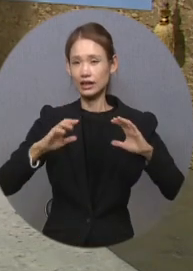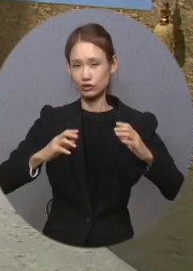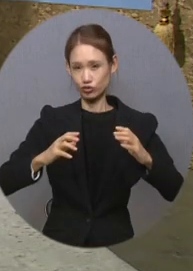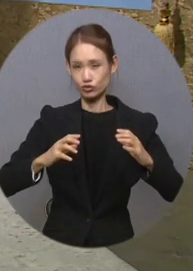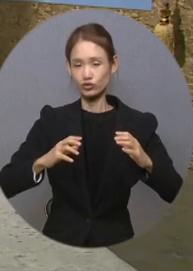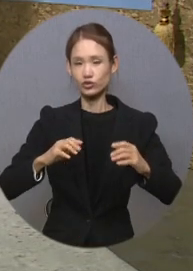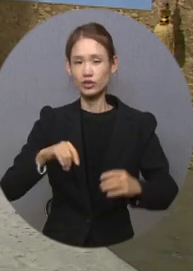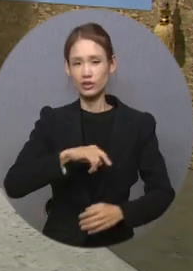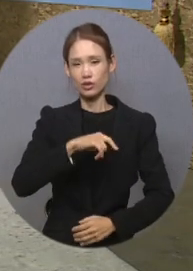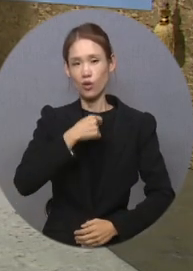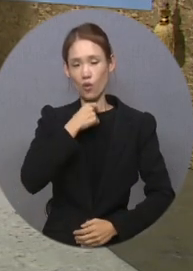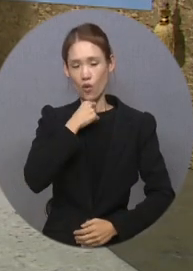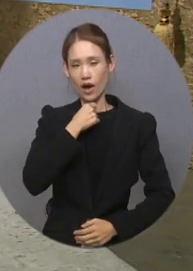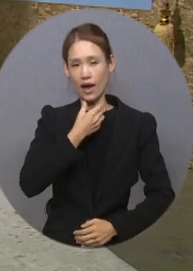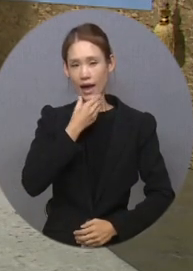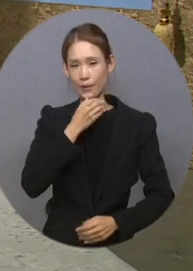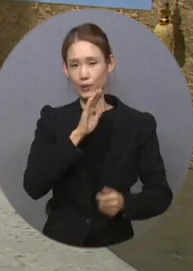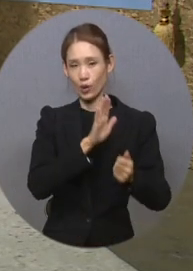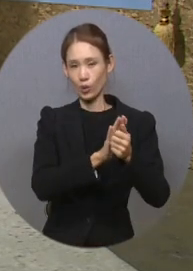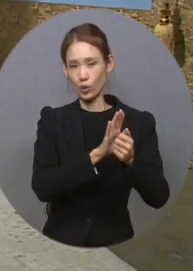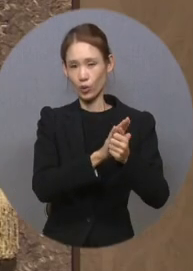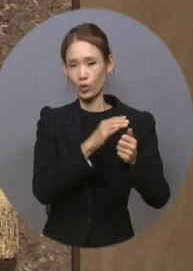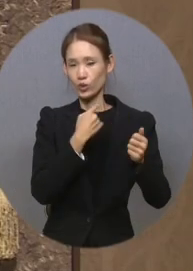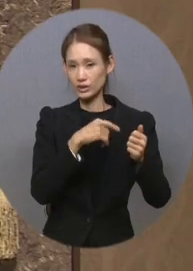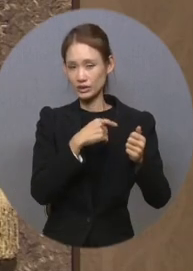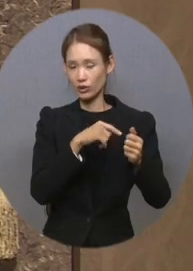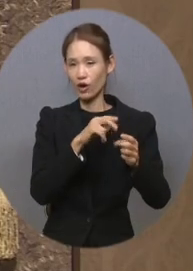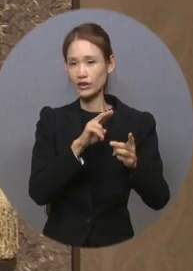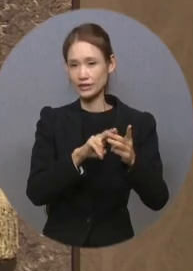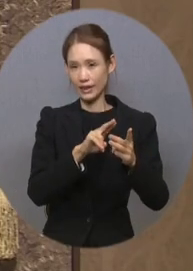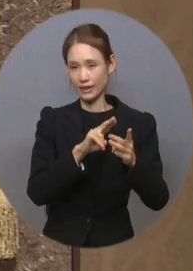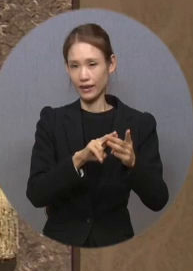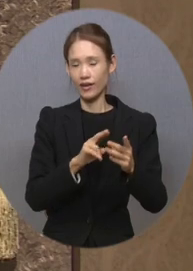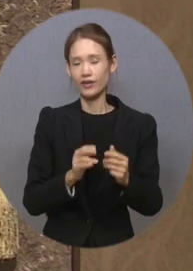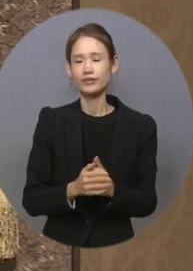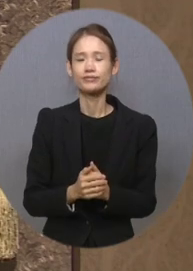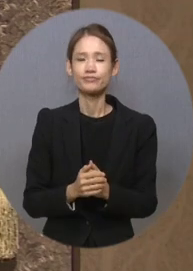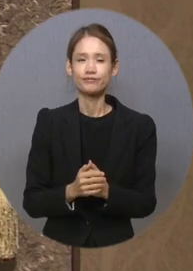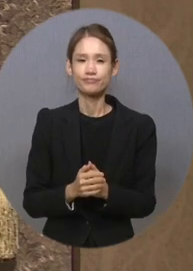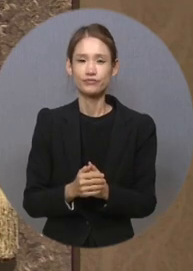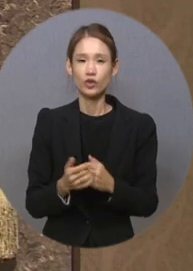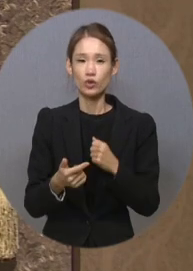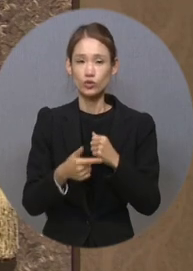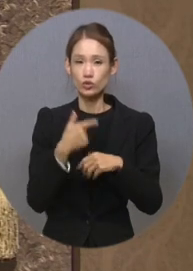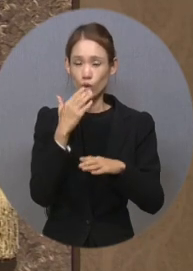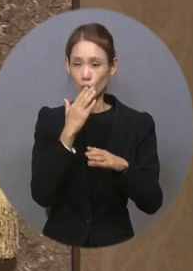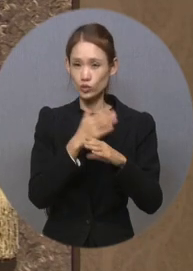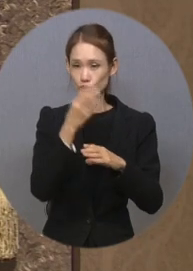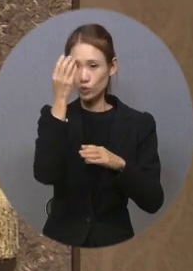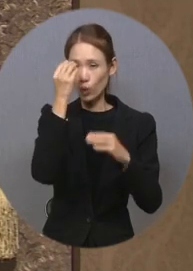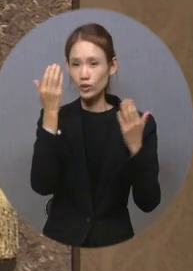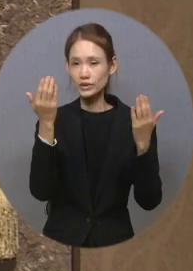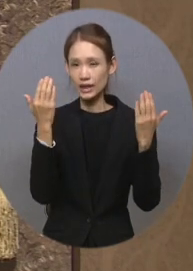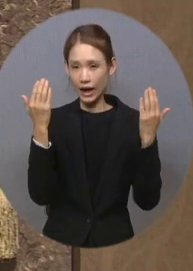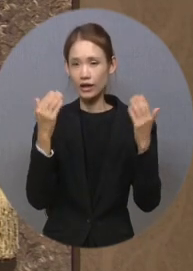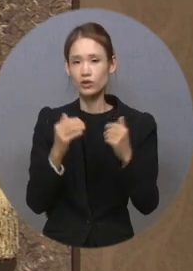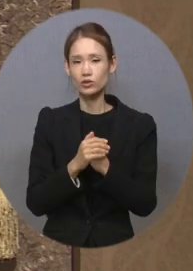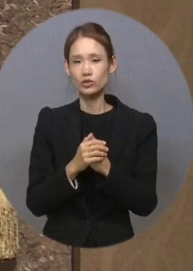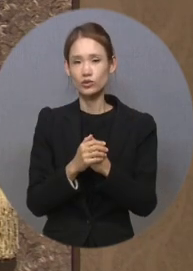하는 뭐 그런 행복교육지원센터 이런 걸 합니다. 그래 저는 이제 우리 초중고등학교가 있는데 예.